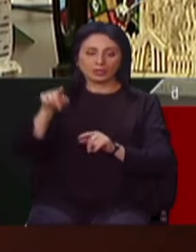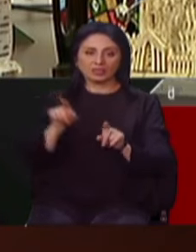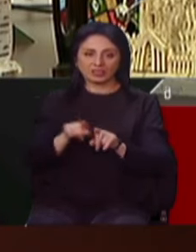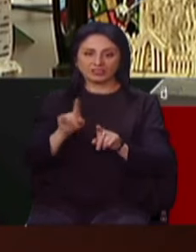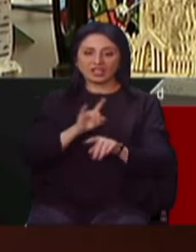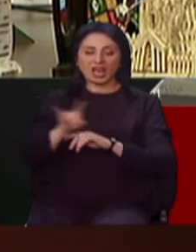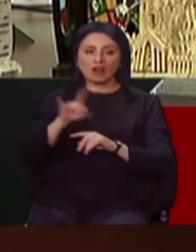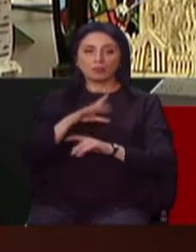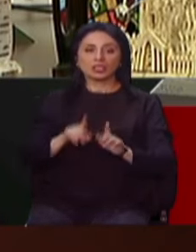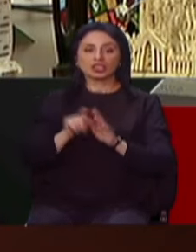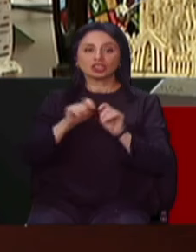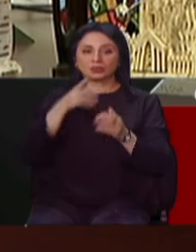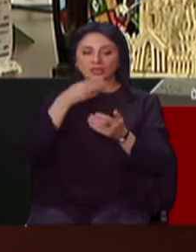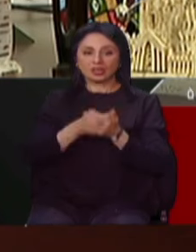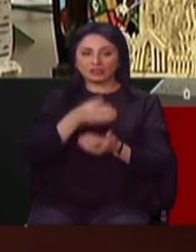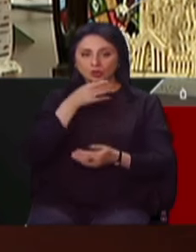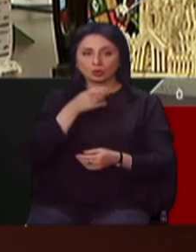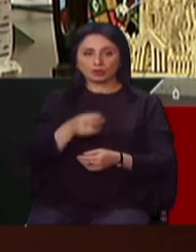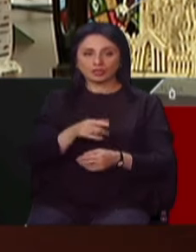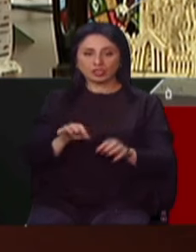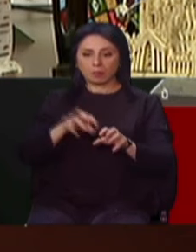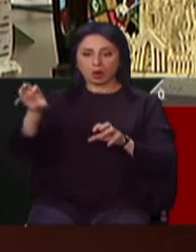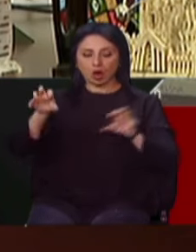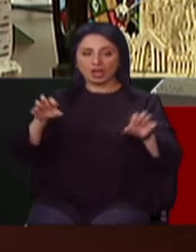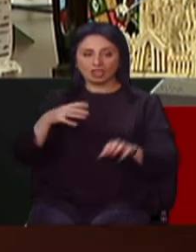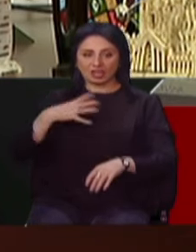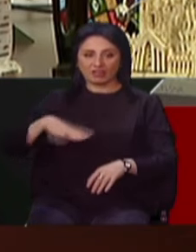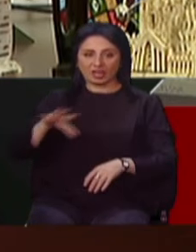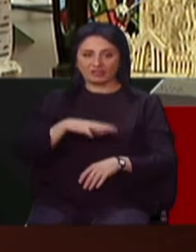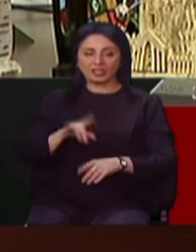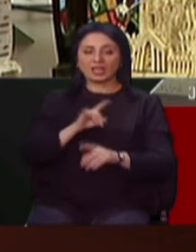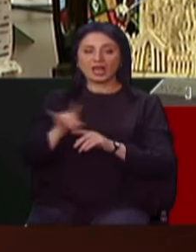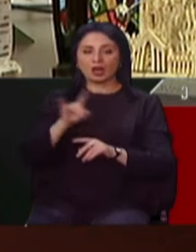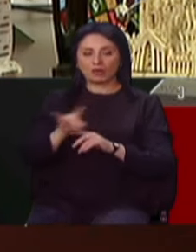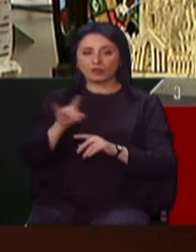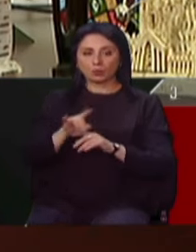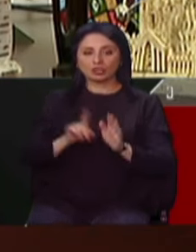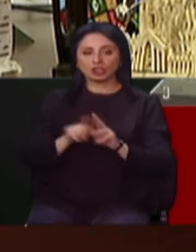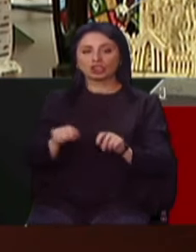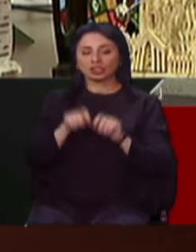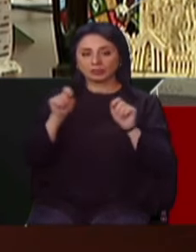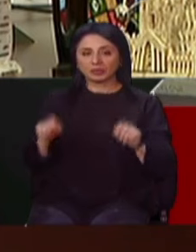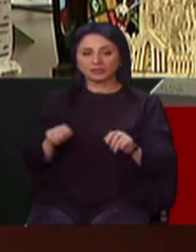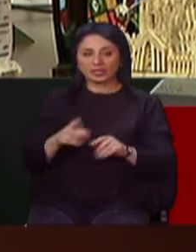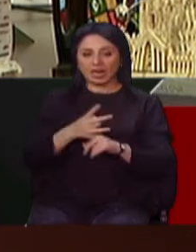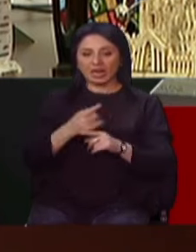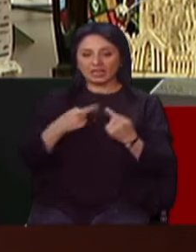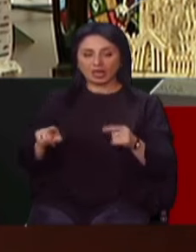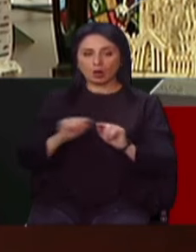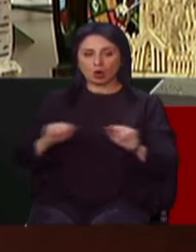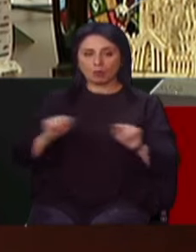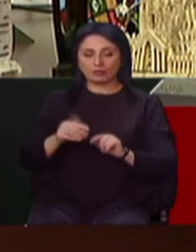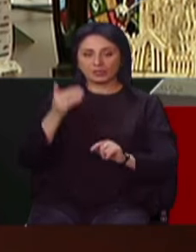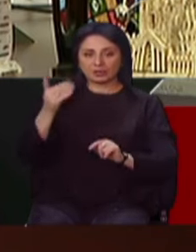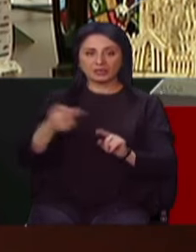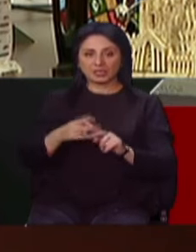როგორც ხელოვნურად შექმნეს თავის დროზე პოლარიზაცია ჩვენს ქვეყანაში და ხელოვნურად შექმნეს რადიკალური ოპოზიცია და